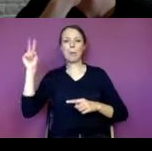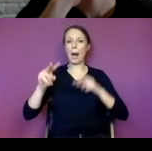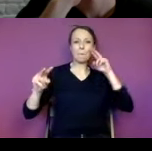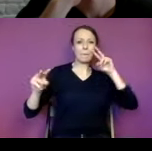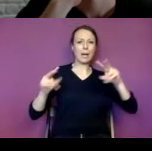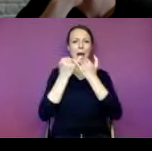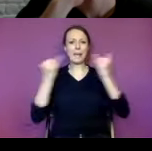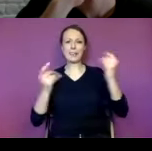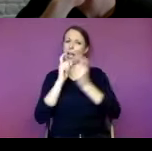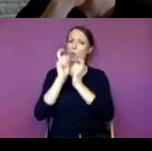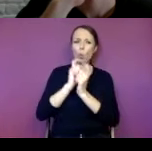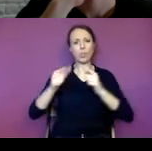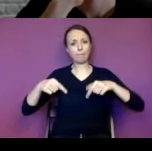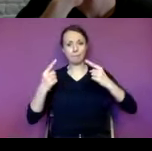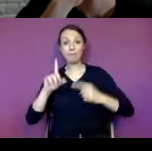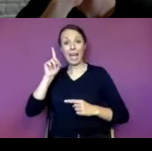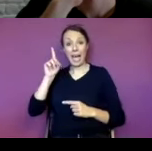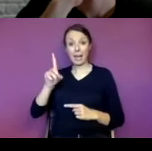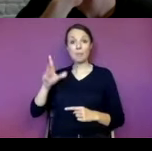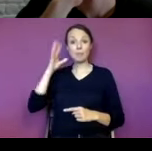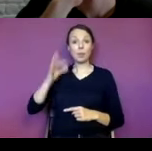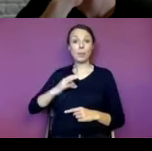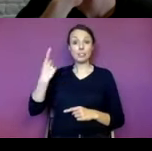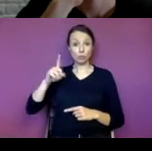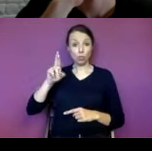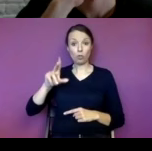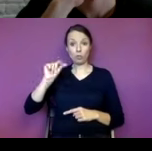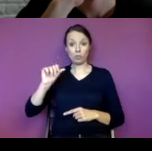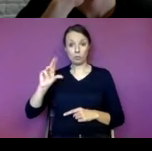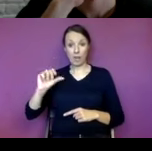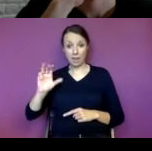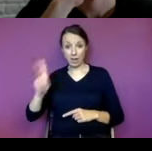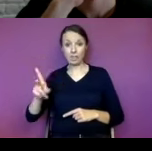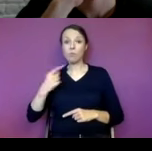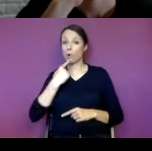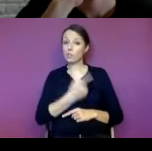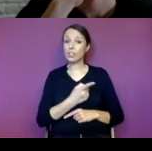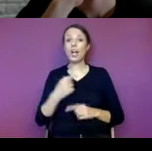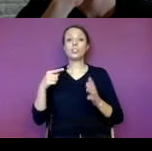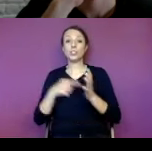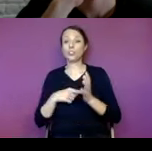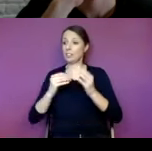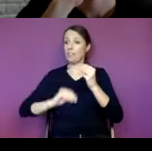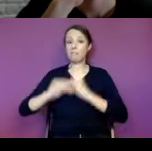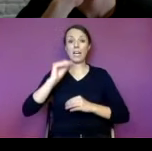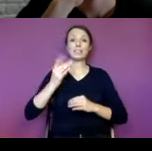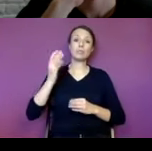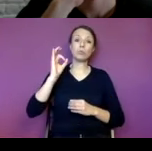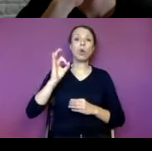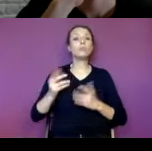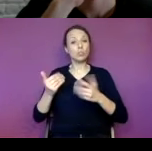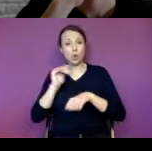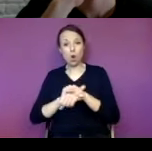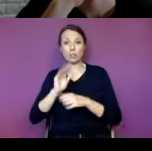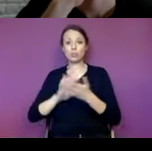doktor Śpiewak powiedziała o tym, że no, istnieje pewna przewaga, to oczywiście się wszyscy zgadzamy, że pewne wsie po prostu tracą tamtą